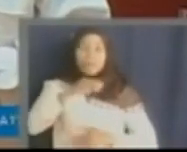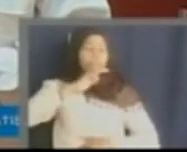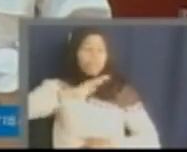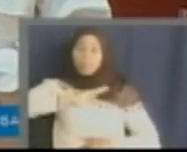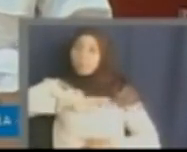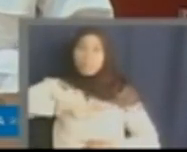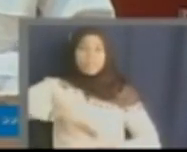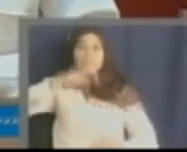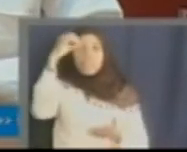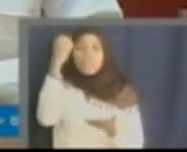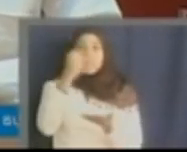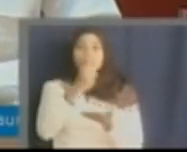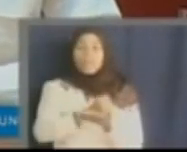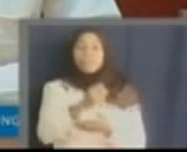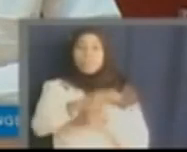mwenyekiti.